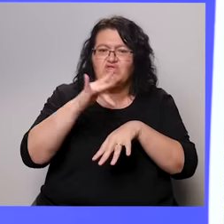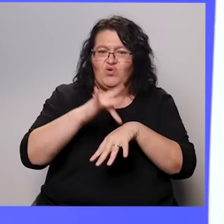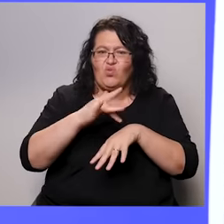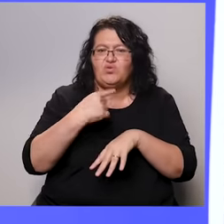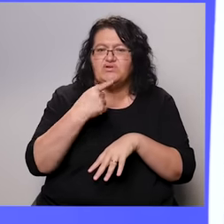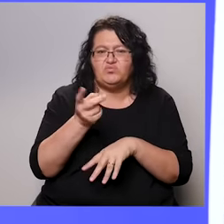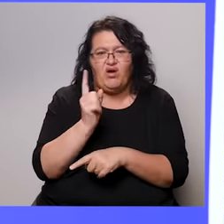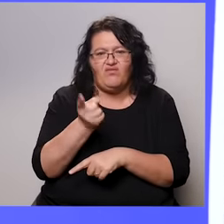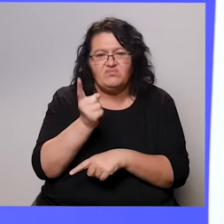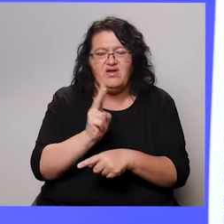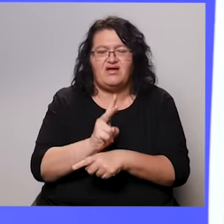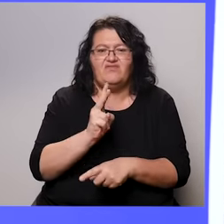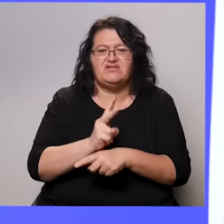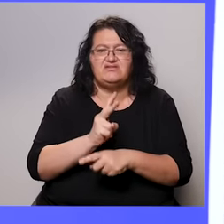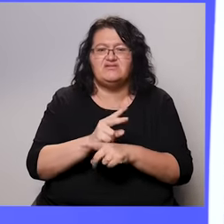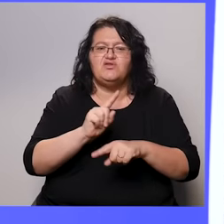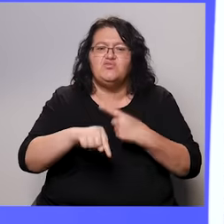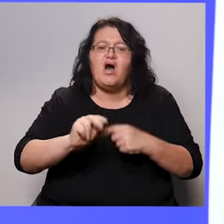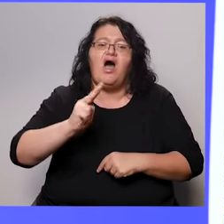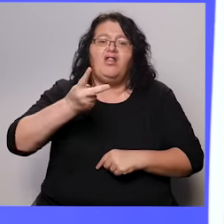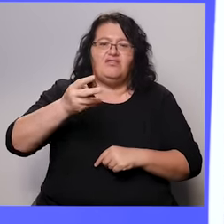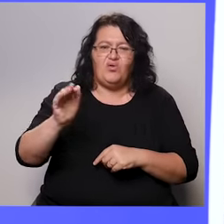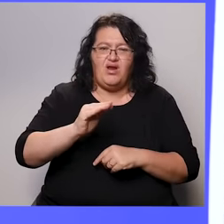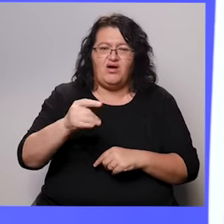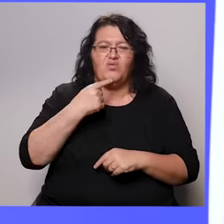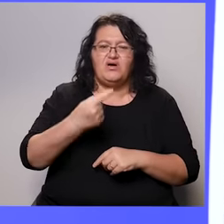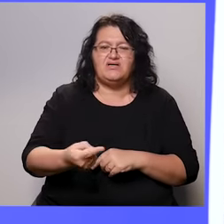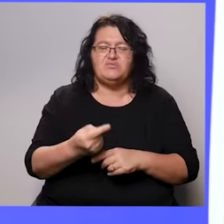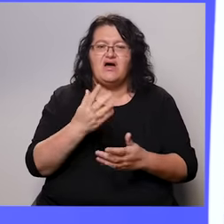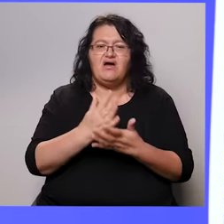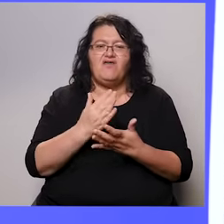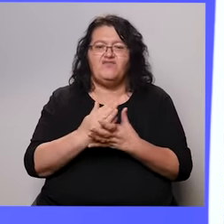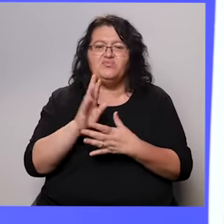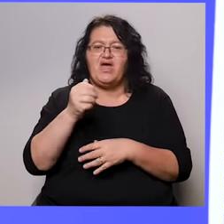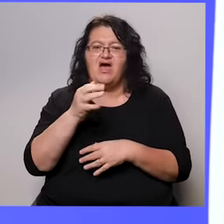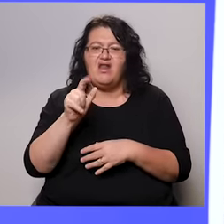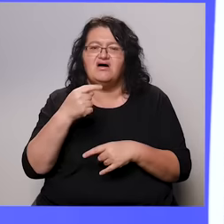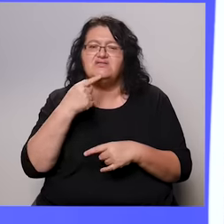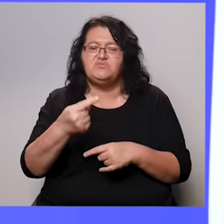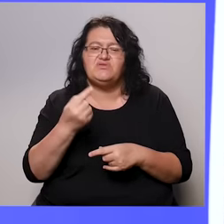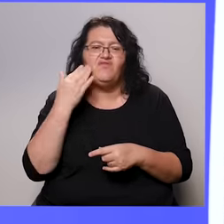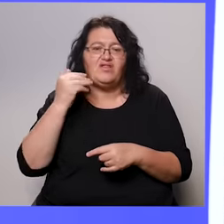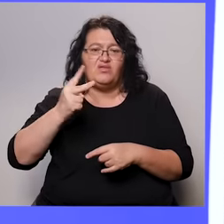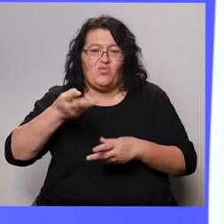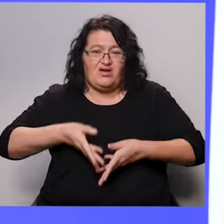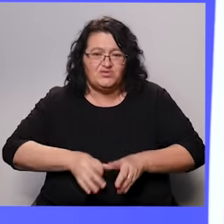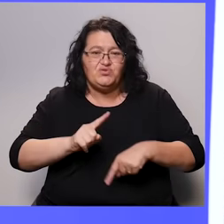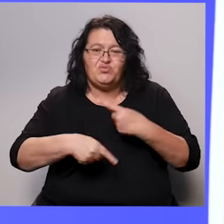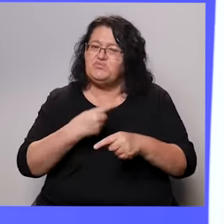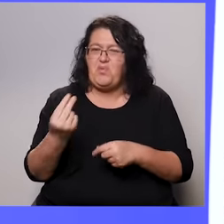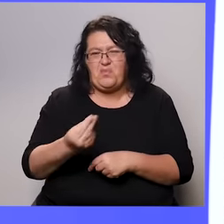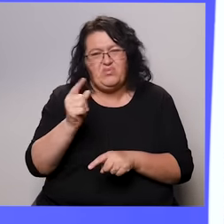doctorul ne-a avertizat abia după al doilea copil, după ce a avut-o pe Micaela, ne-a avertizat că n-ar fi